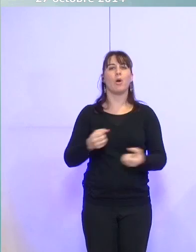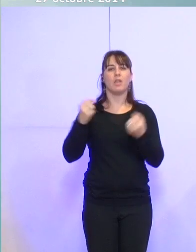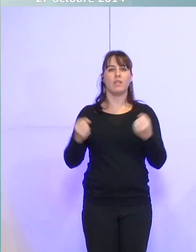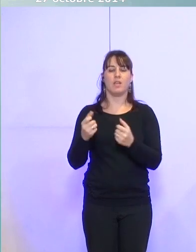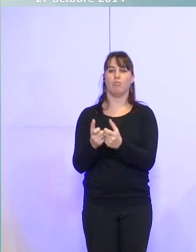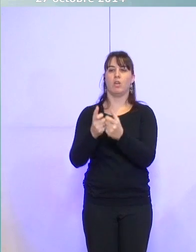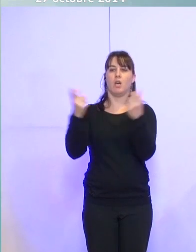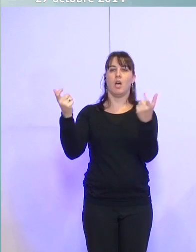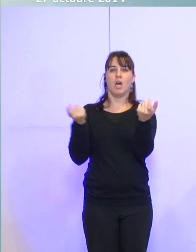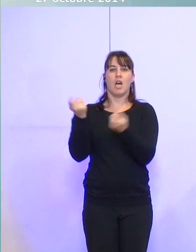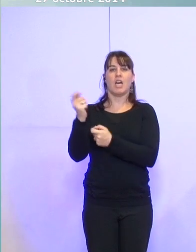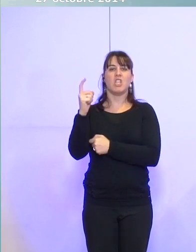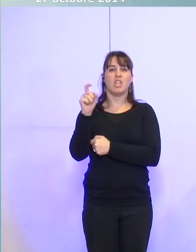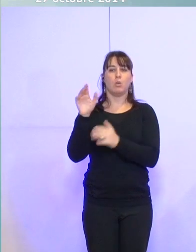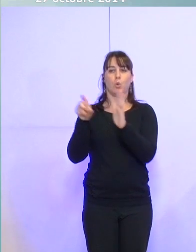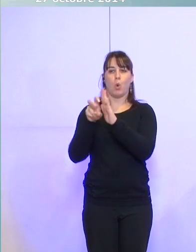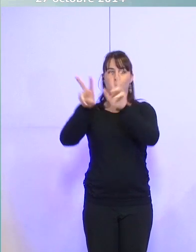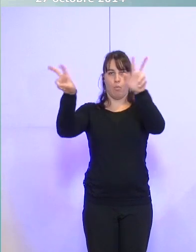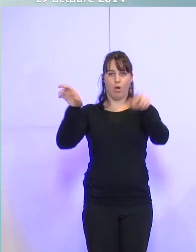de Grenoble.